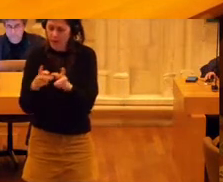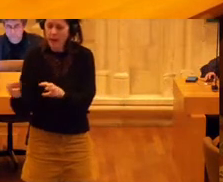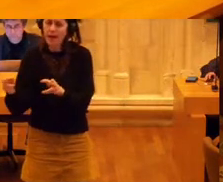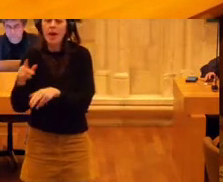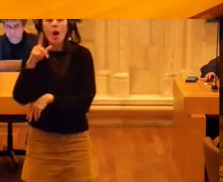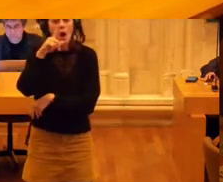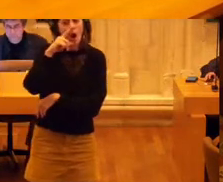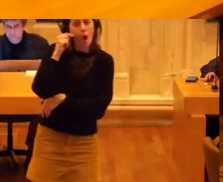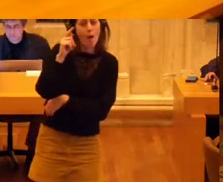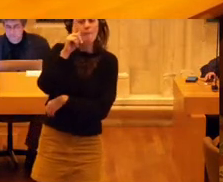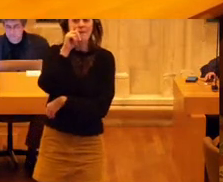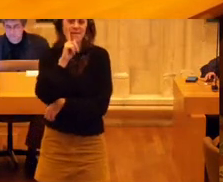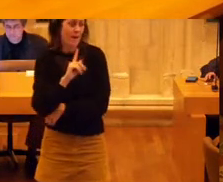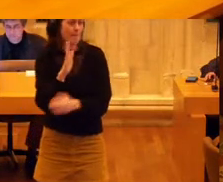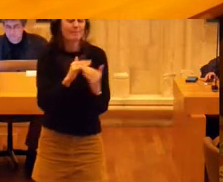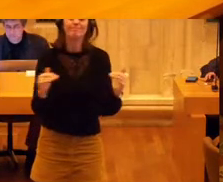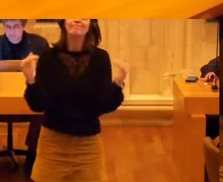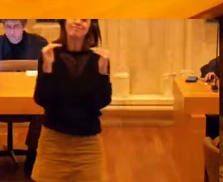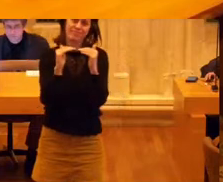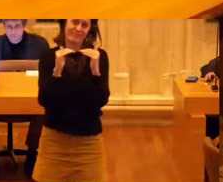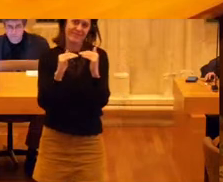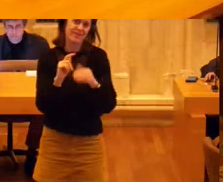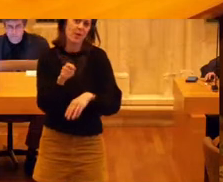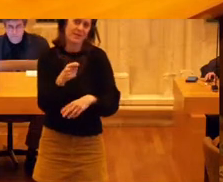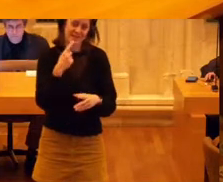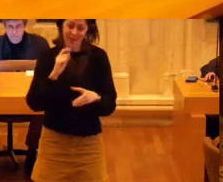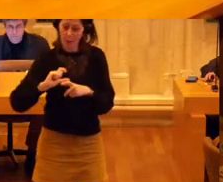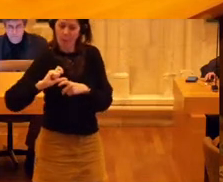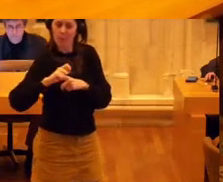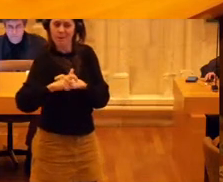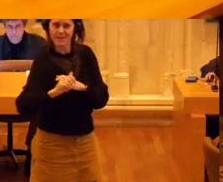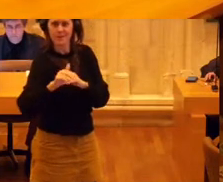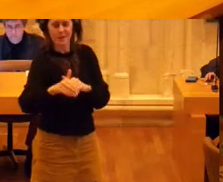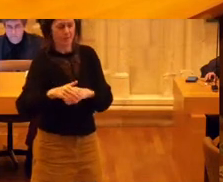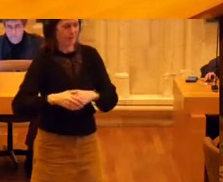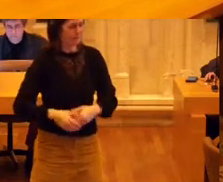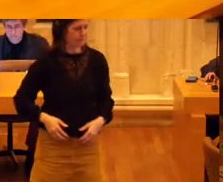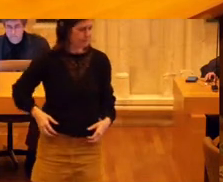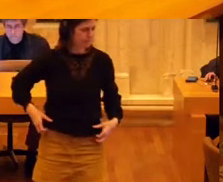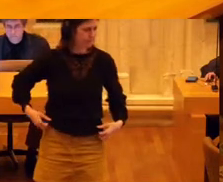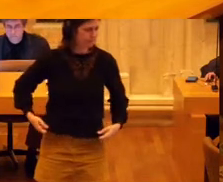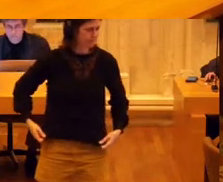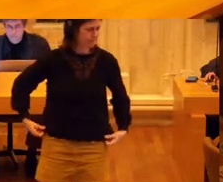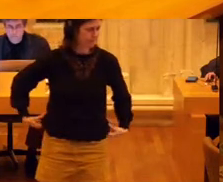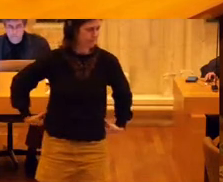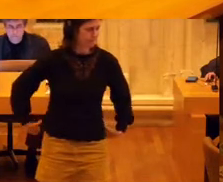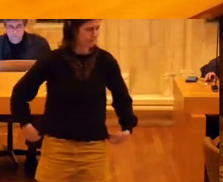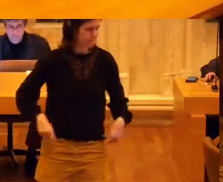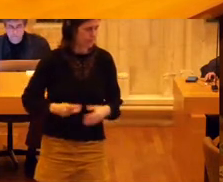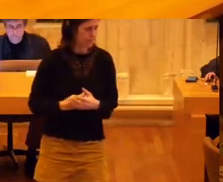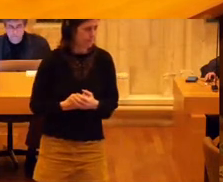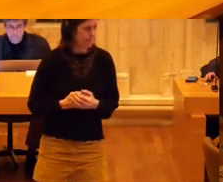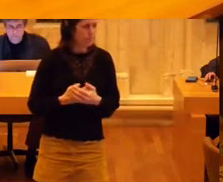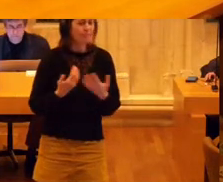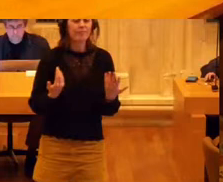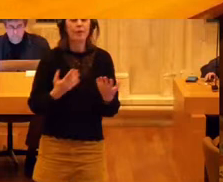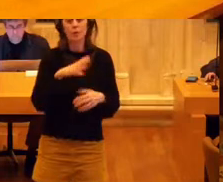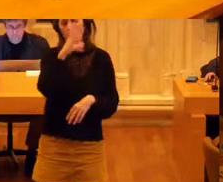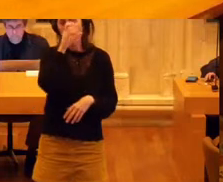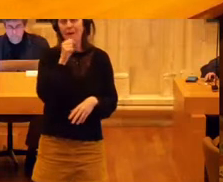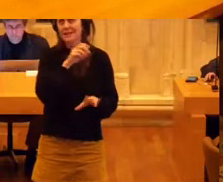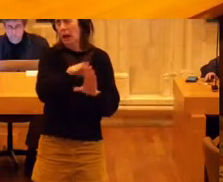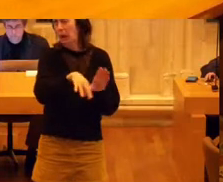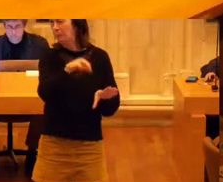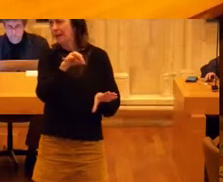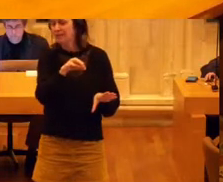hommes-femmes, ce qui va aussi avoir une incidence sur la répartition genrée. Sur ce tirage au sort, donc du coup, vous avez vu, on